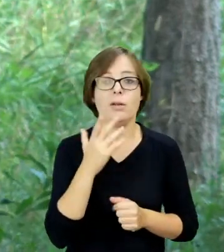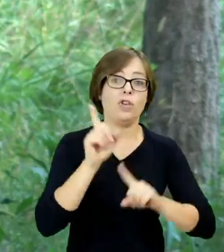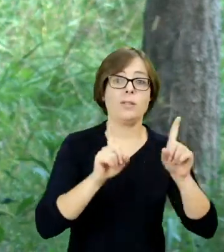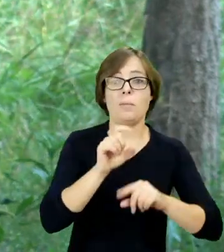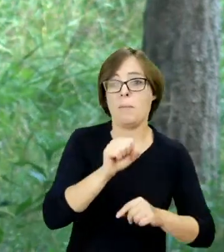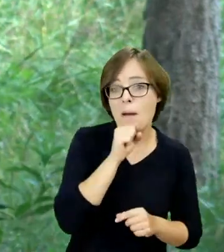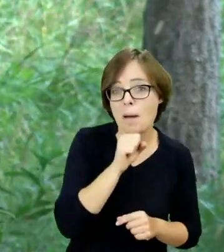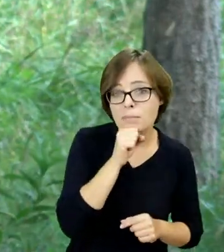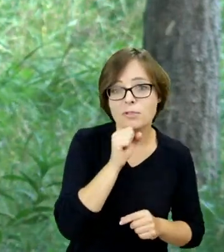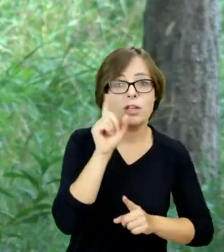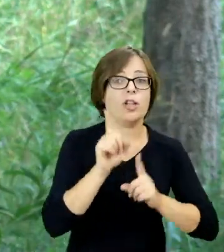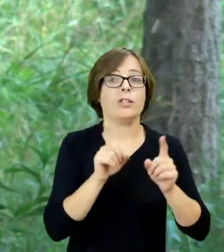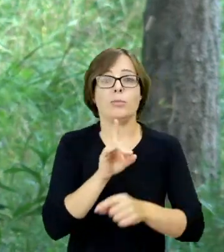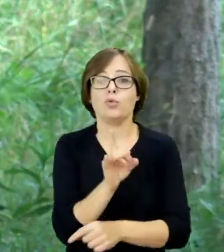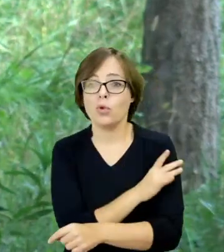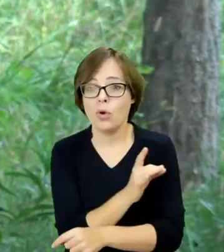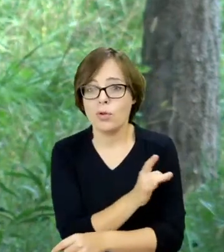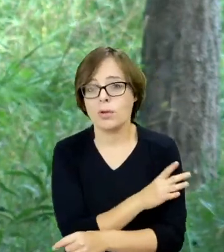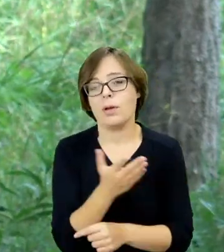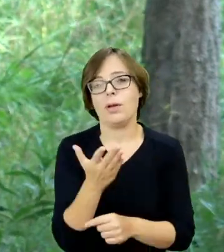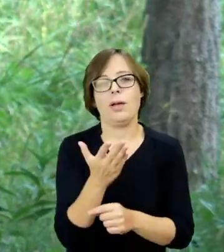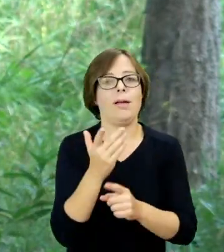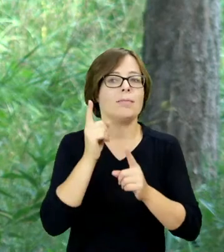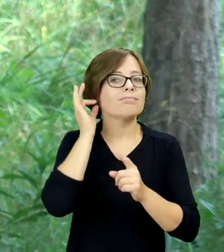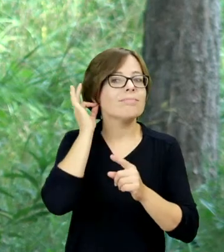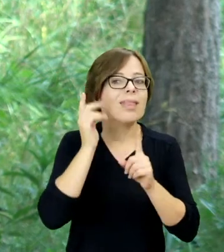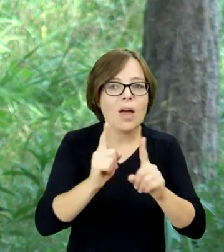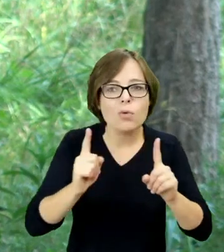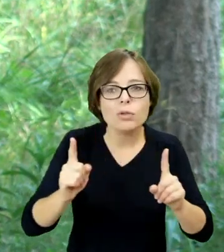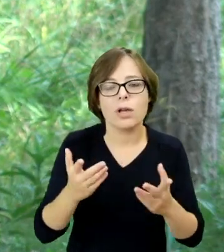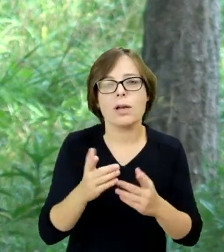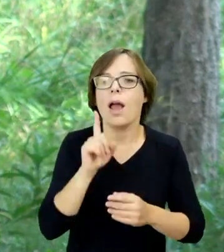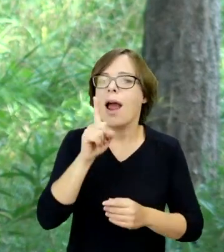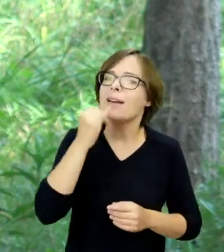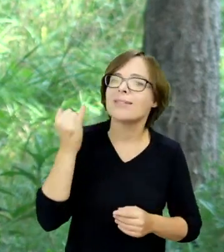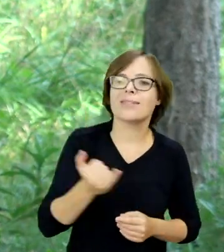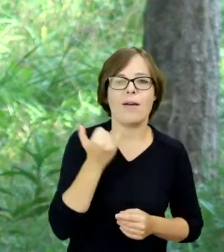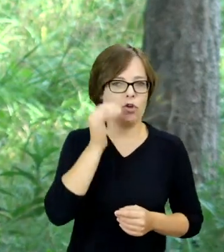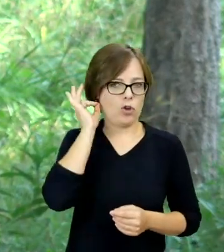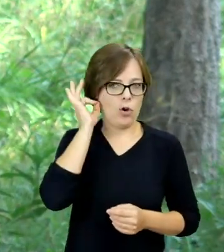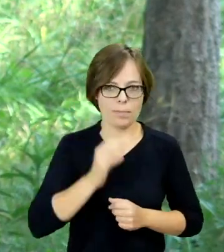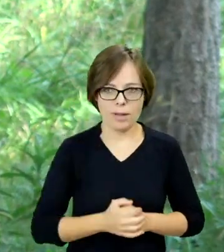czasem ciotka, nauczycielka, ale prawie zawsze była to kobieta.